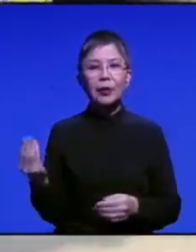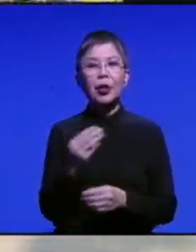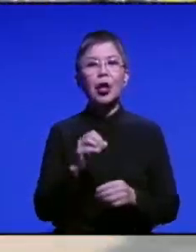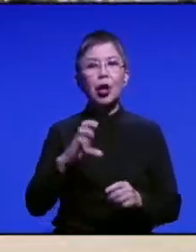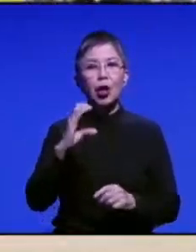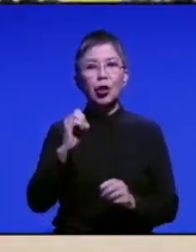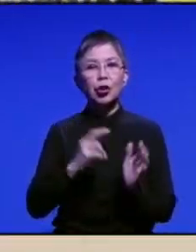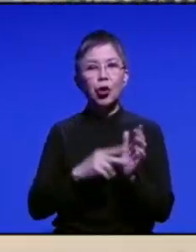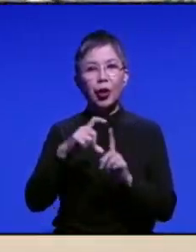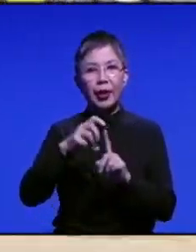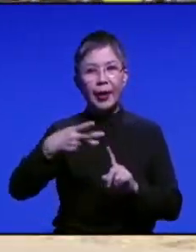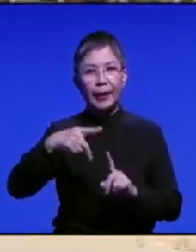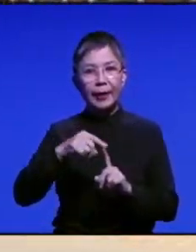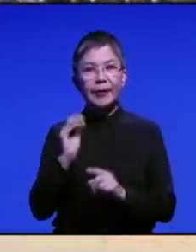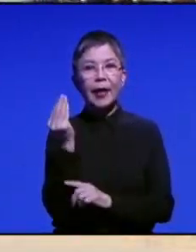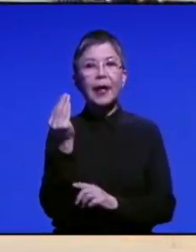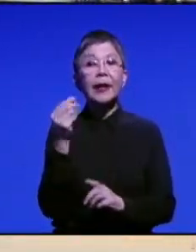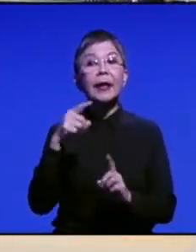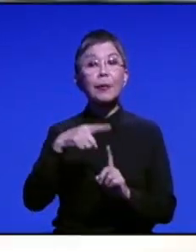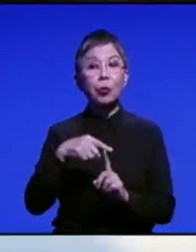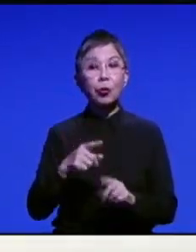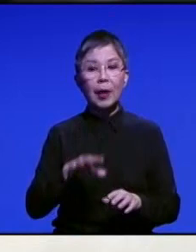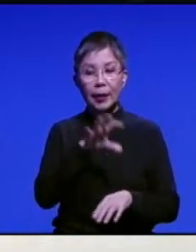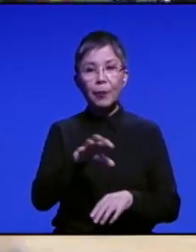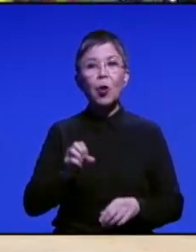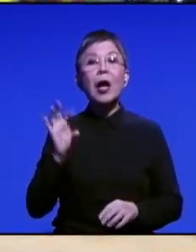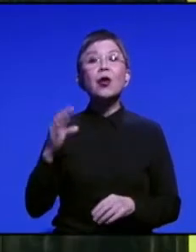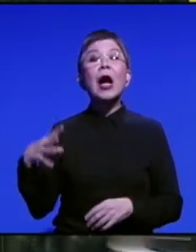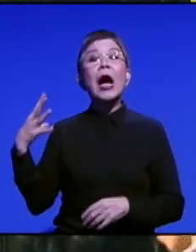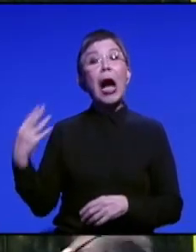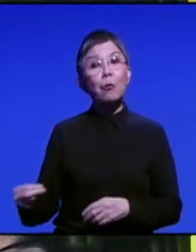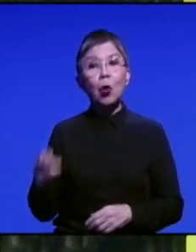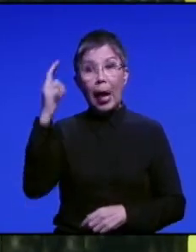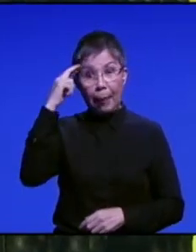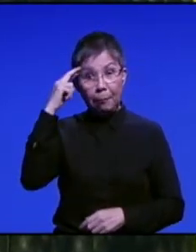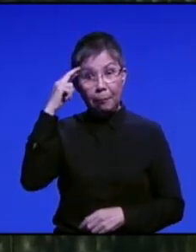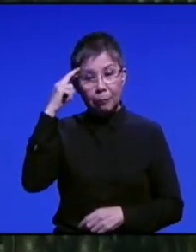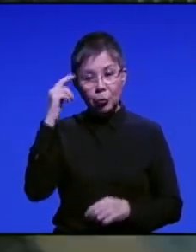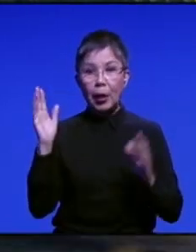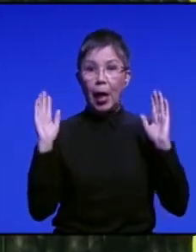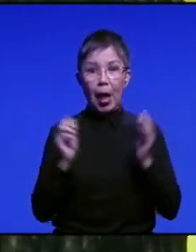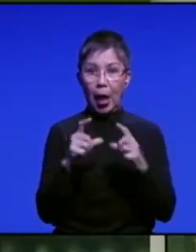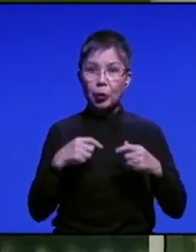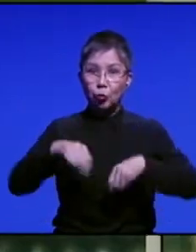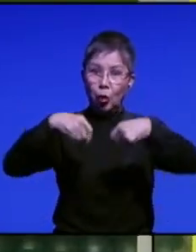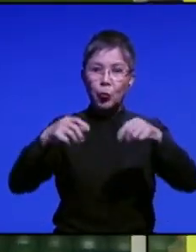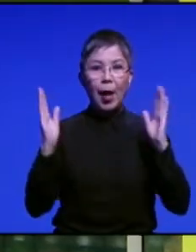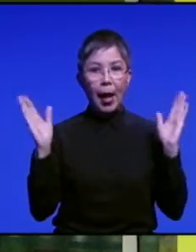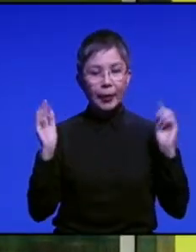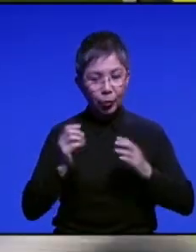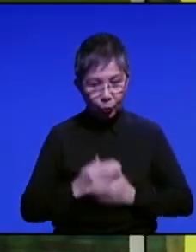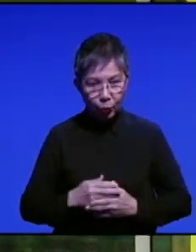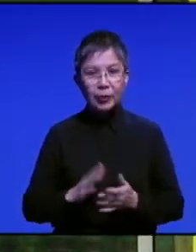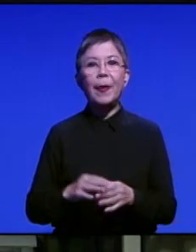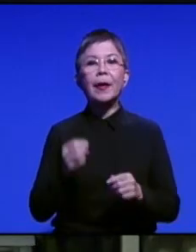Condet, Jakarta Timur. Kawasan yang dikenal sebagai Kampung Arab ini tidak cuma menjual peralatan ibadah, oleh-oleh haji, dan pernak-pernik